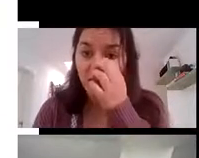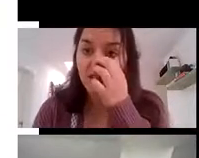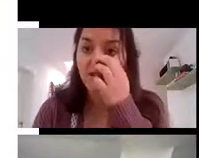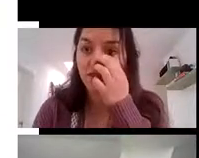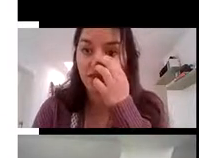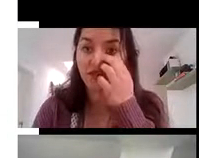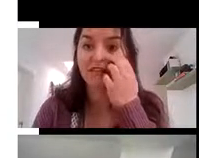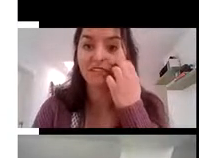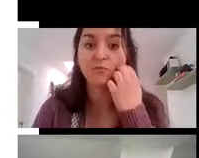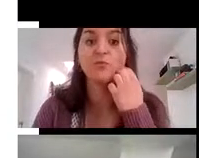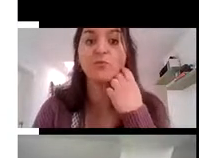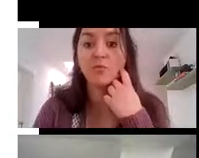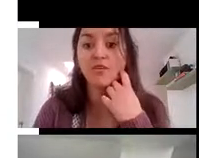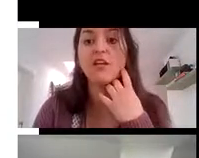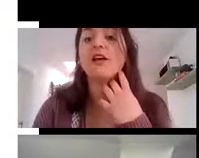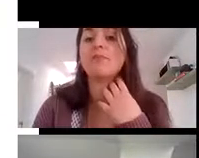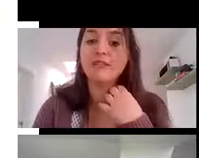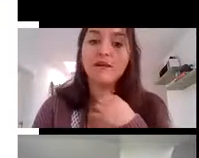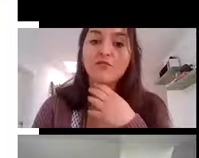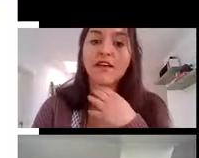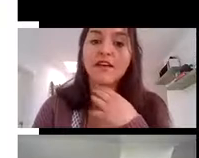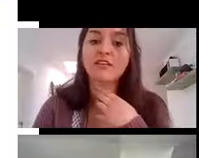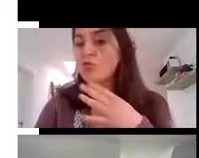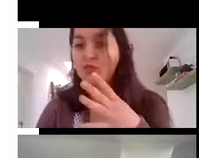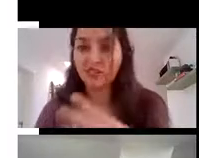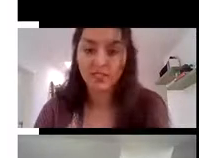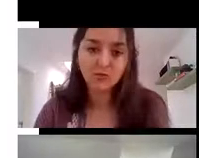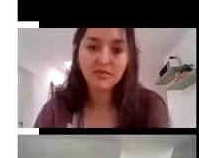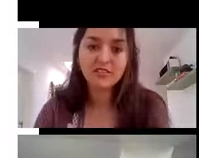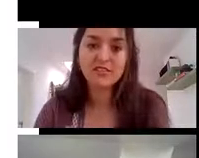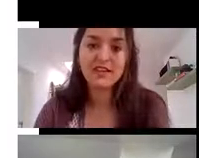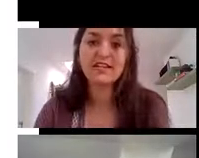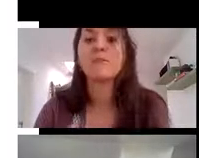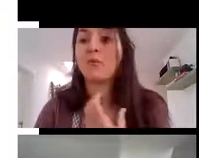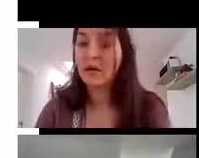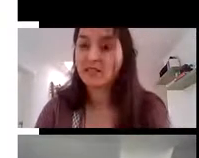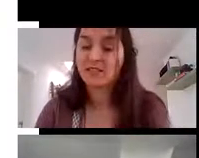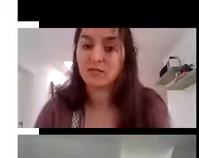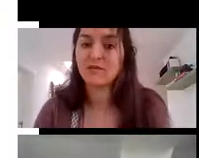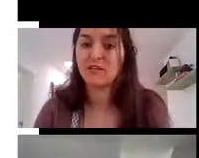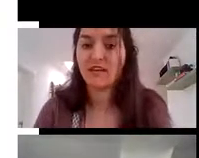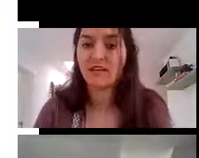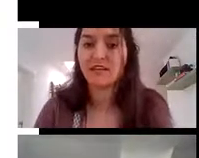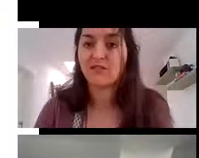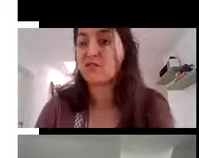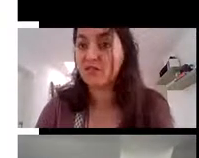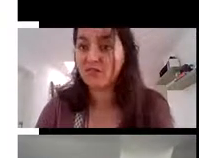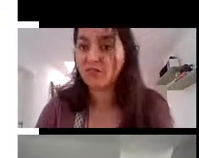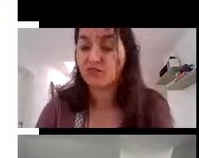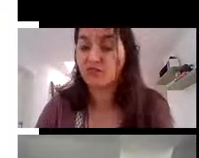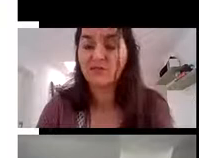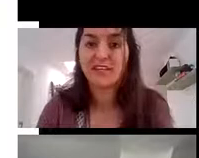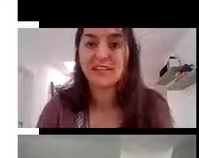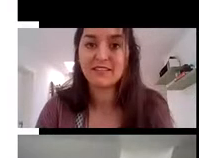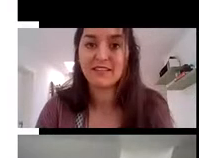dan probeer het vervoer te organiseren per bubbel. Min 12-jarigen hoeven dan geen mondmasker te dragen, maar wel die plus 12-jarigen in functie van